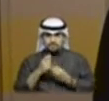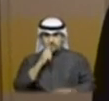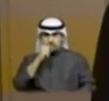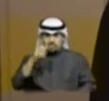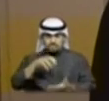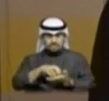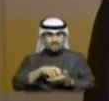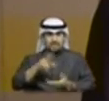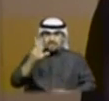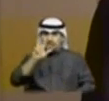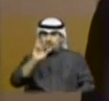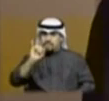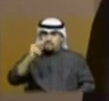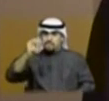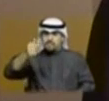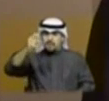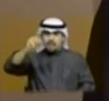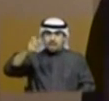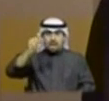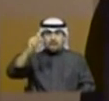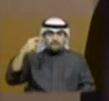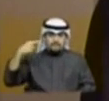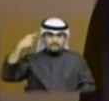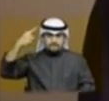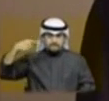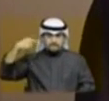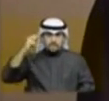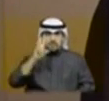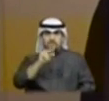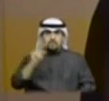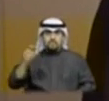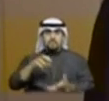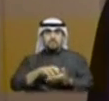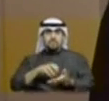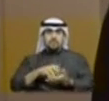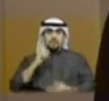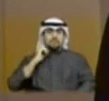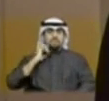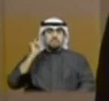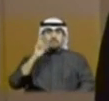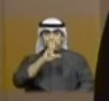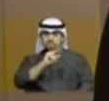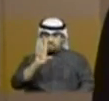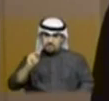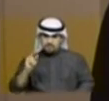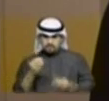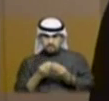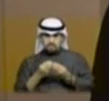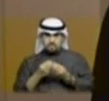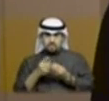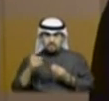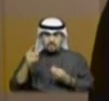العربي، بالعكس دار المعارف نشرت كثيرا من إصداراتها الثقافية والأدبية